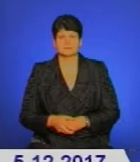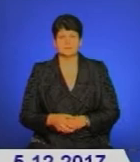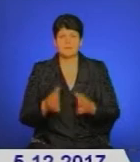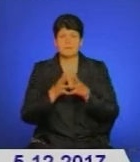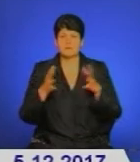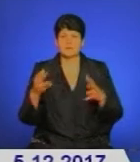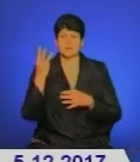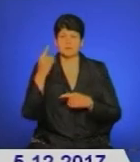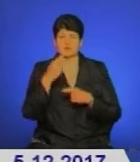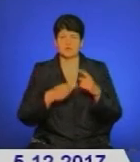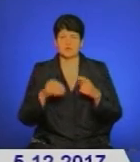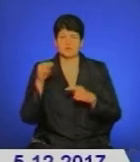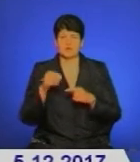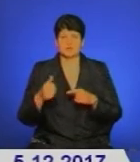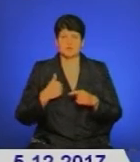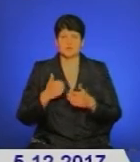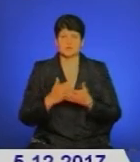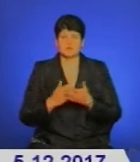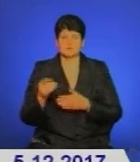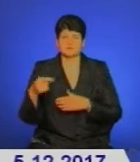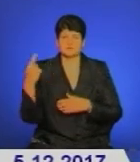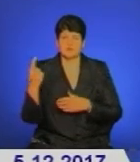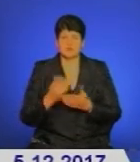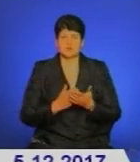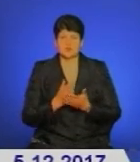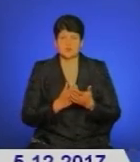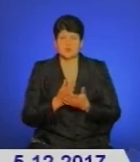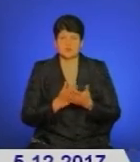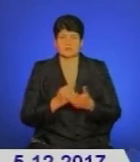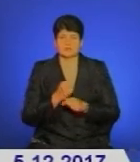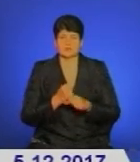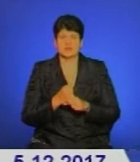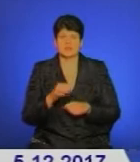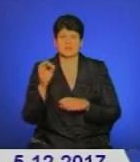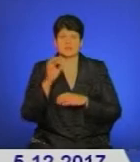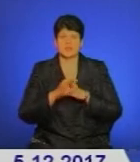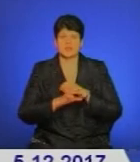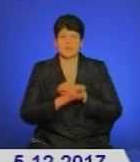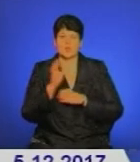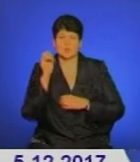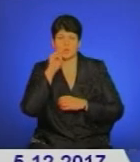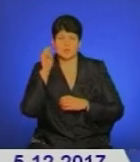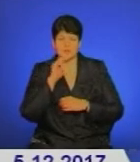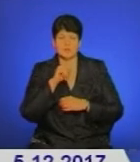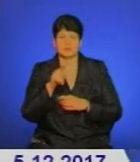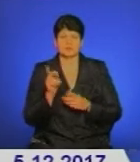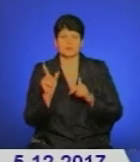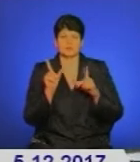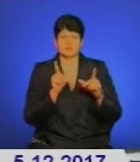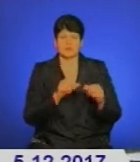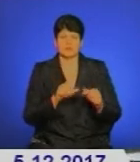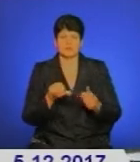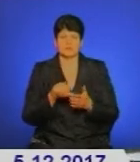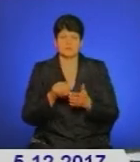Більше 3,5 тисяч військовослужбовців з Тернопільщини служать на сході України. Бійців з Луганщини відвідали представники влади Тернопілля.